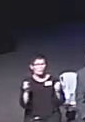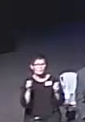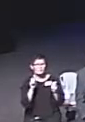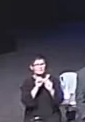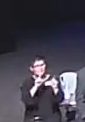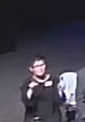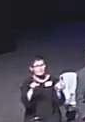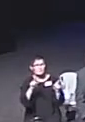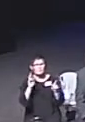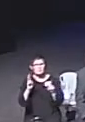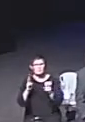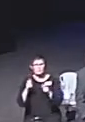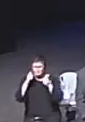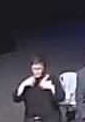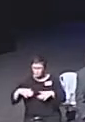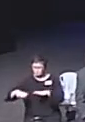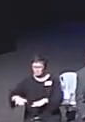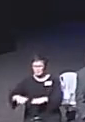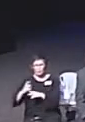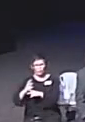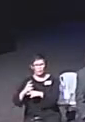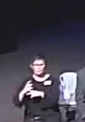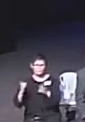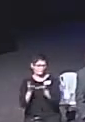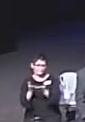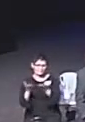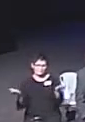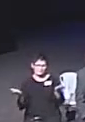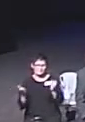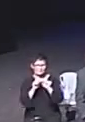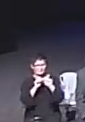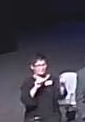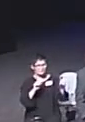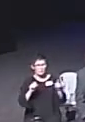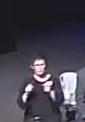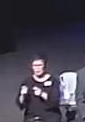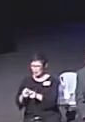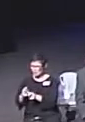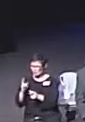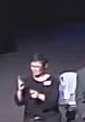sitä primäärikokemusta. On erilainen tuote kuin alkuperäinen.